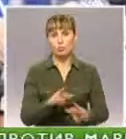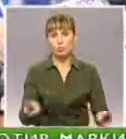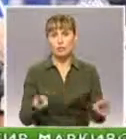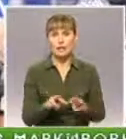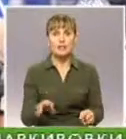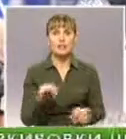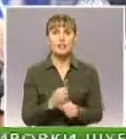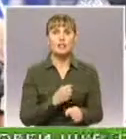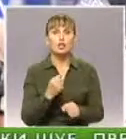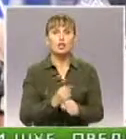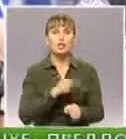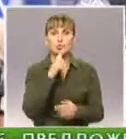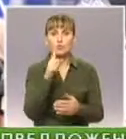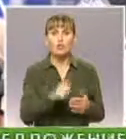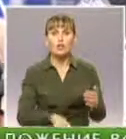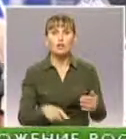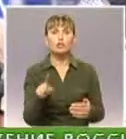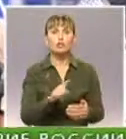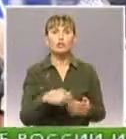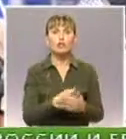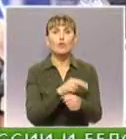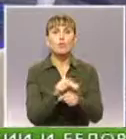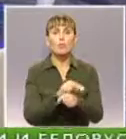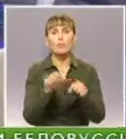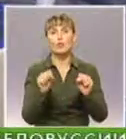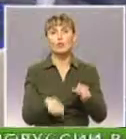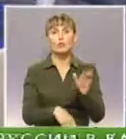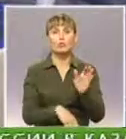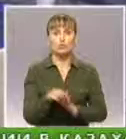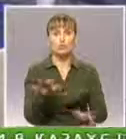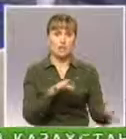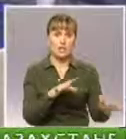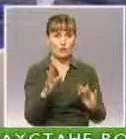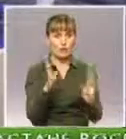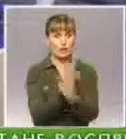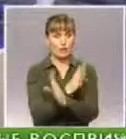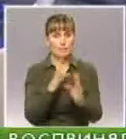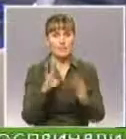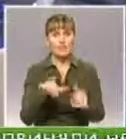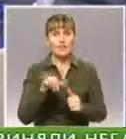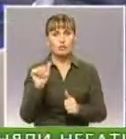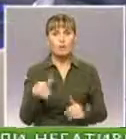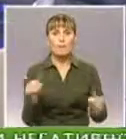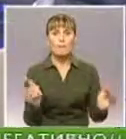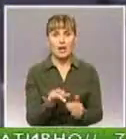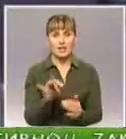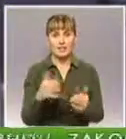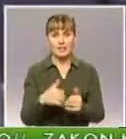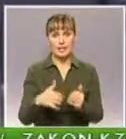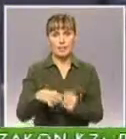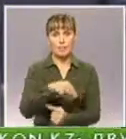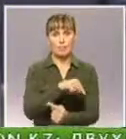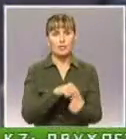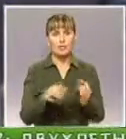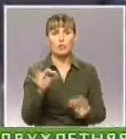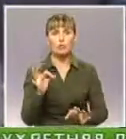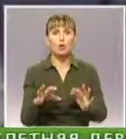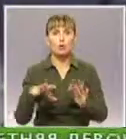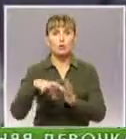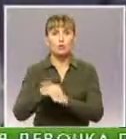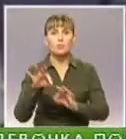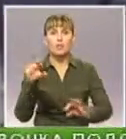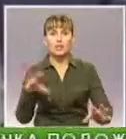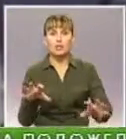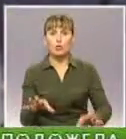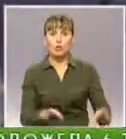Мажилиса. Разработчики уверены, что новые поправки смогут улучшить деловой климат, в особенности малого и среднего бизнеса. Нормы, введенные в